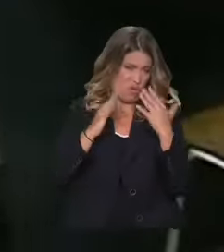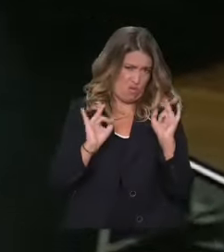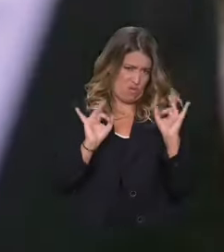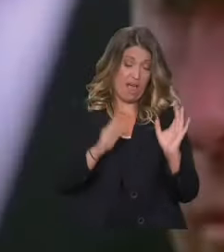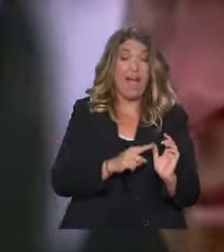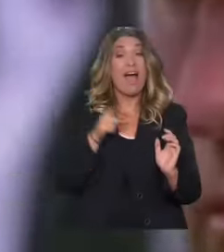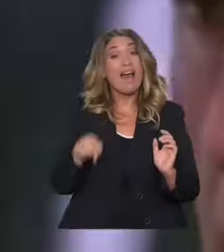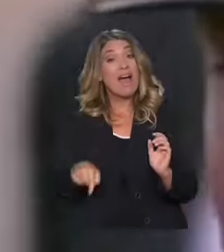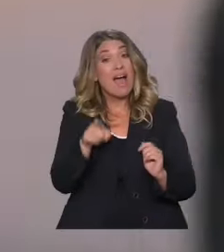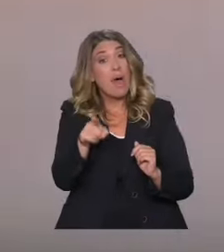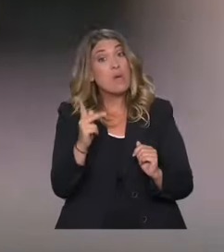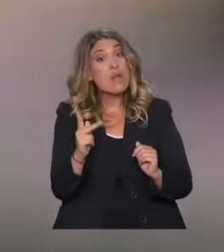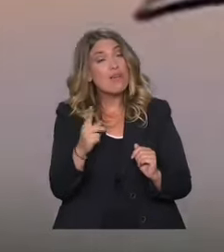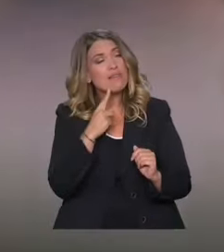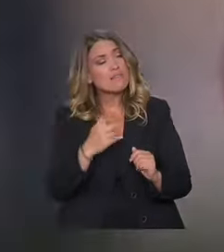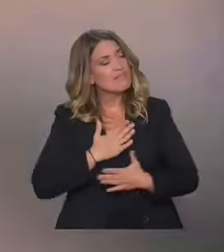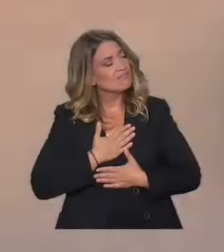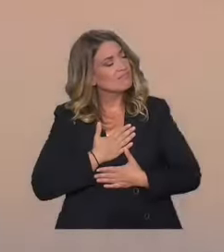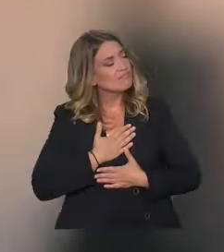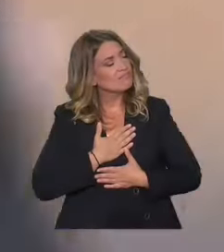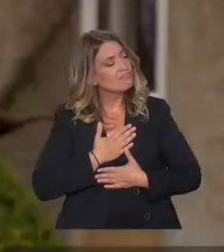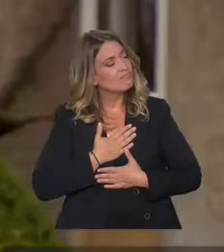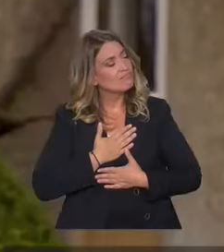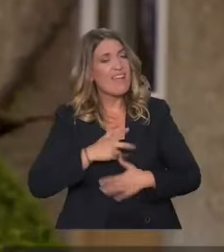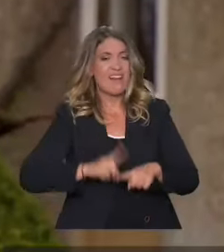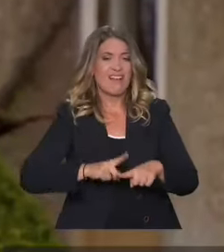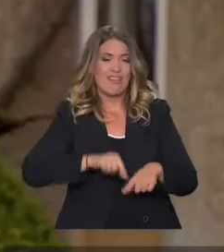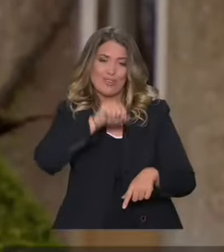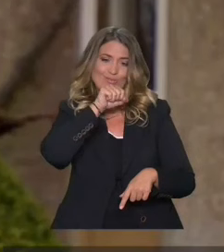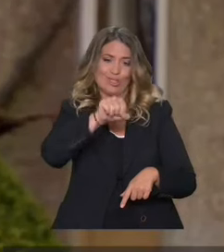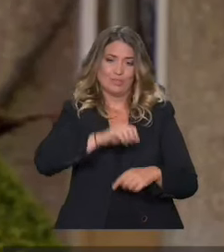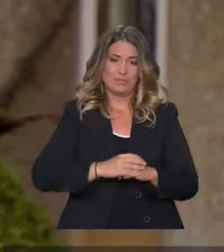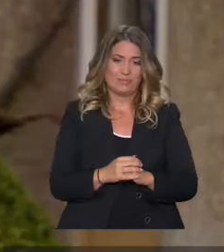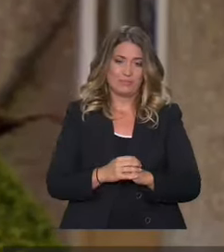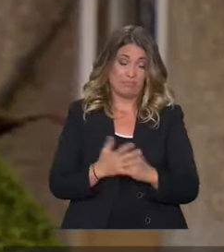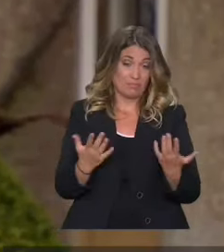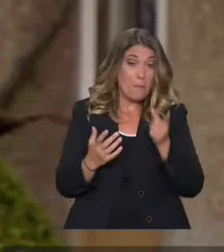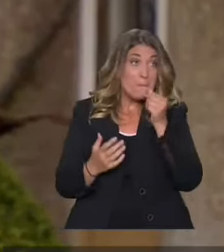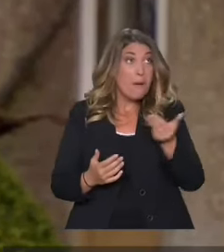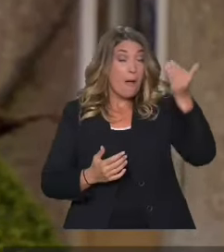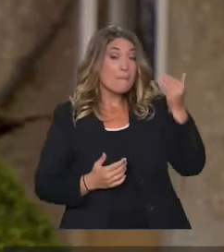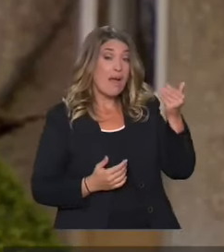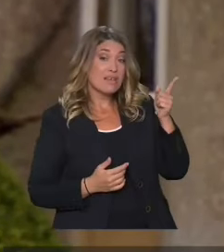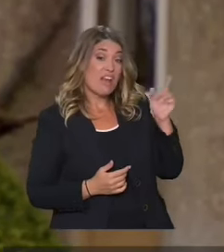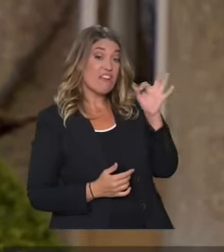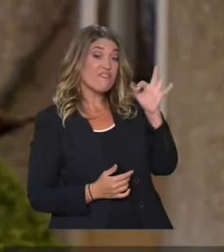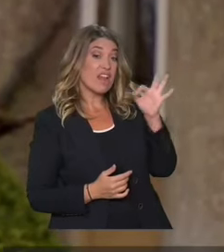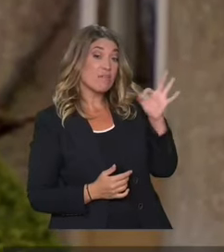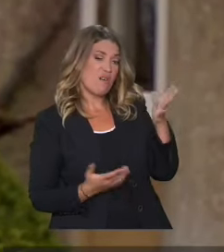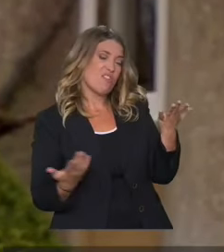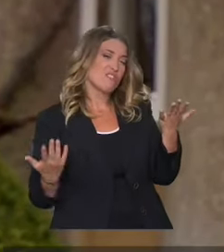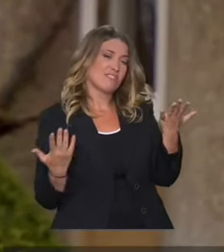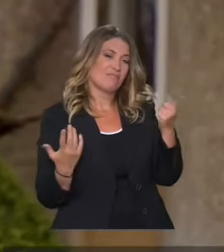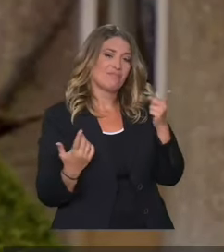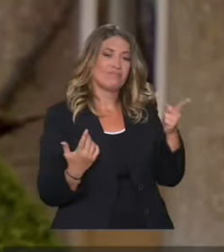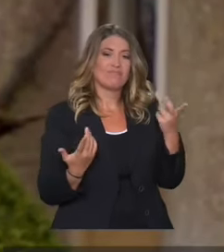και δεκαετίες δεν έκρυψε ποτέ την αγάπη του για τη χώρα μας. My dear papa was a very special person who...